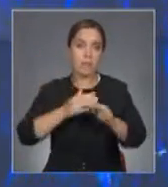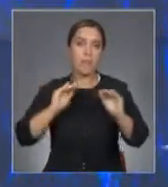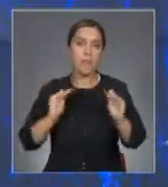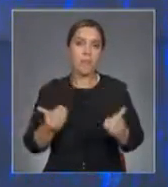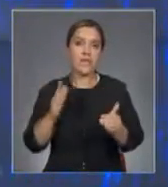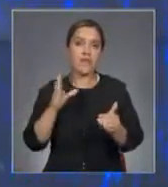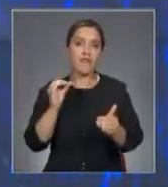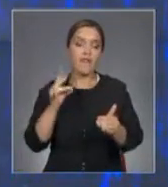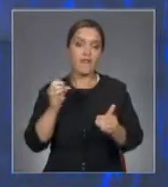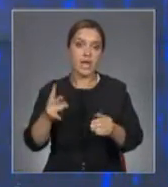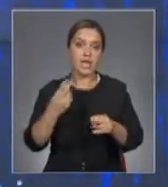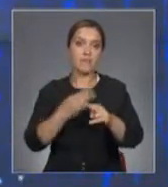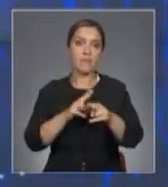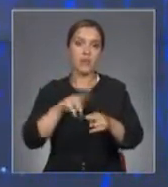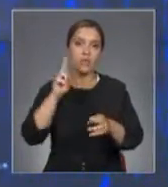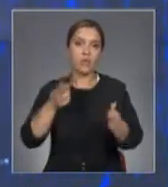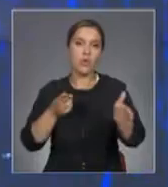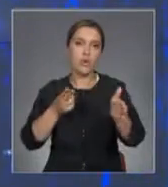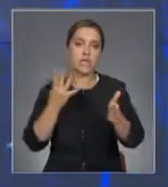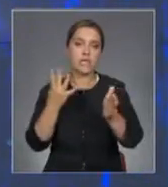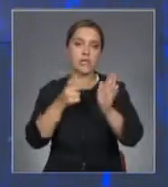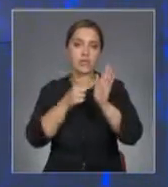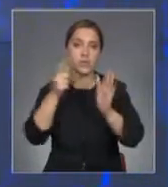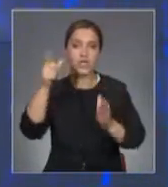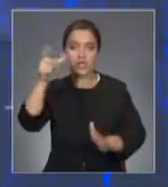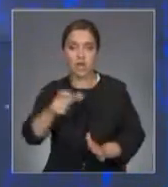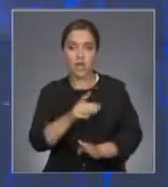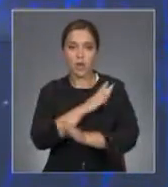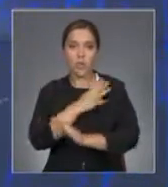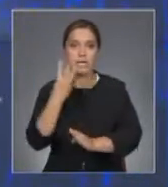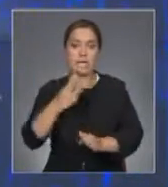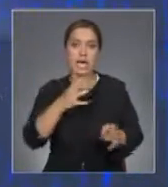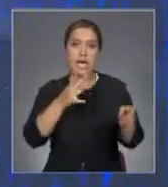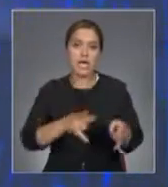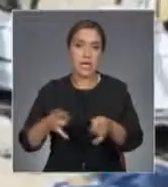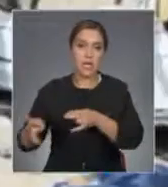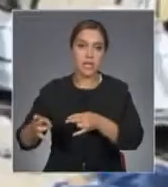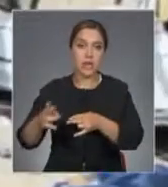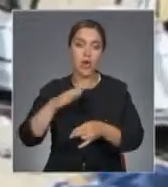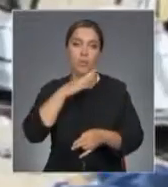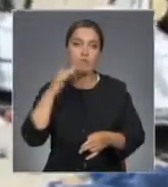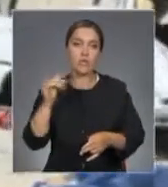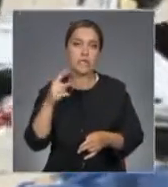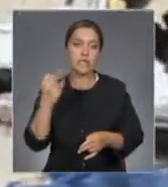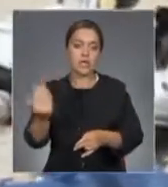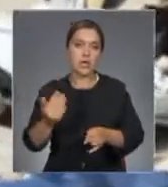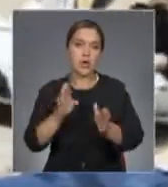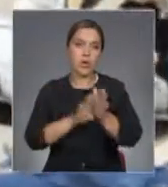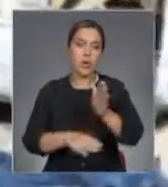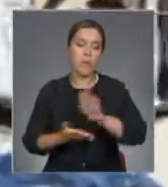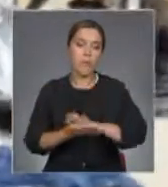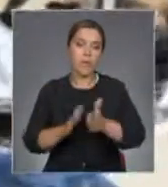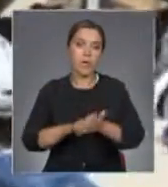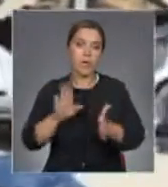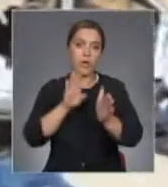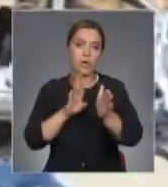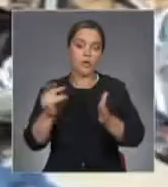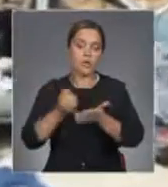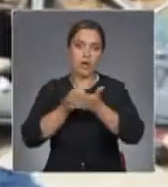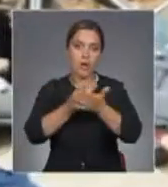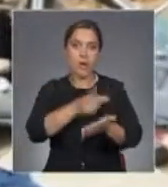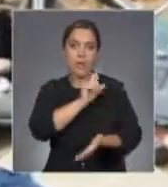По меньшей мере 9 человек погибли, более 30 получили ранения. Многие из них в критическом состоянии. Все пострадавшие